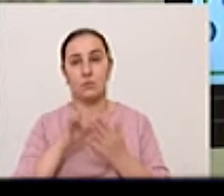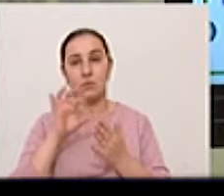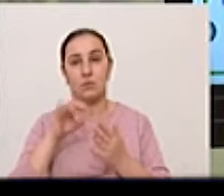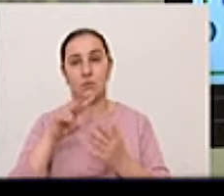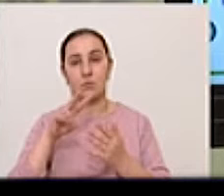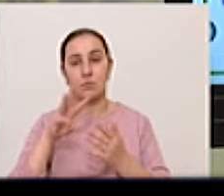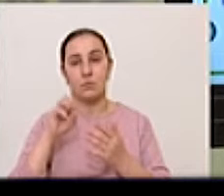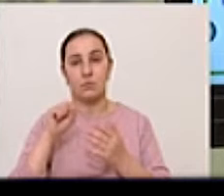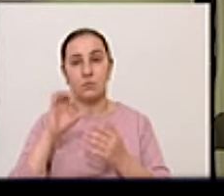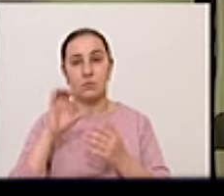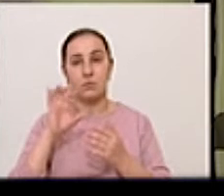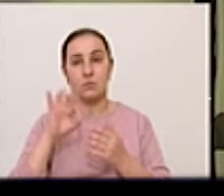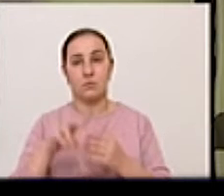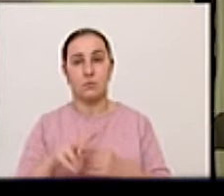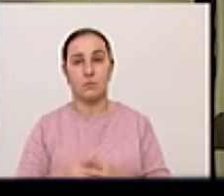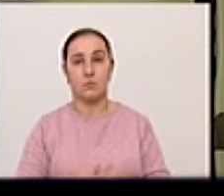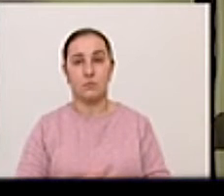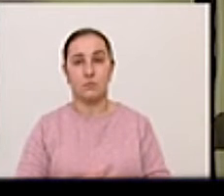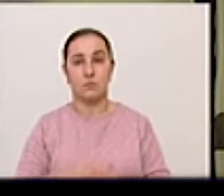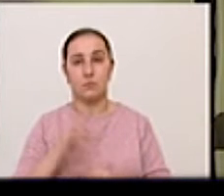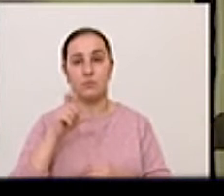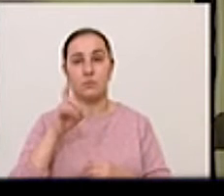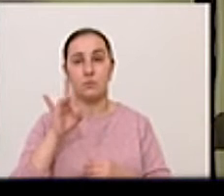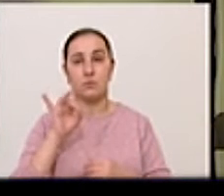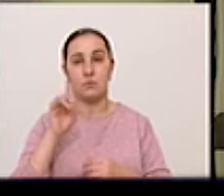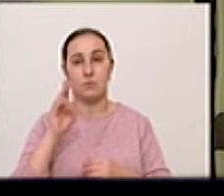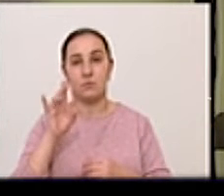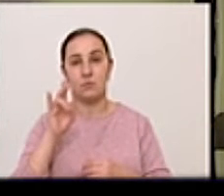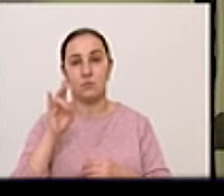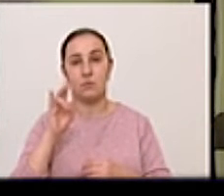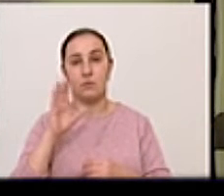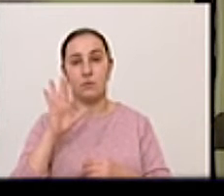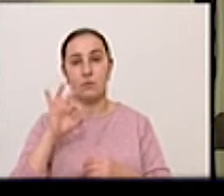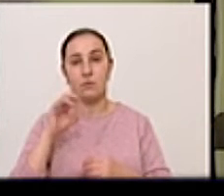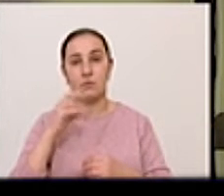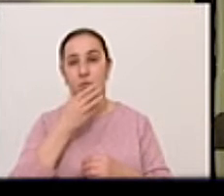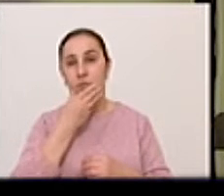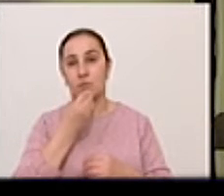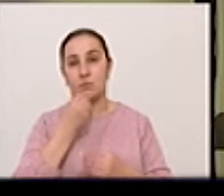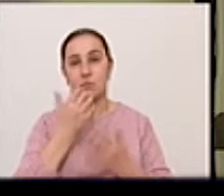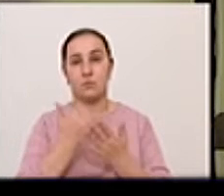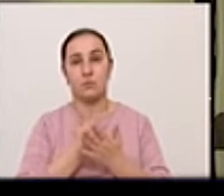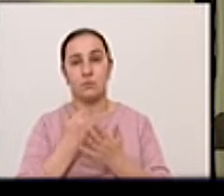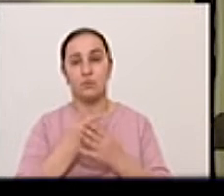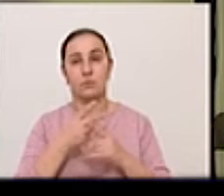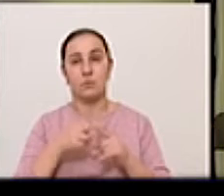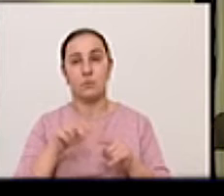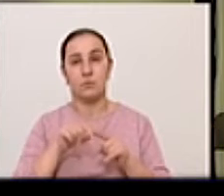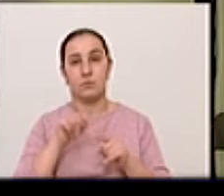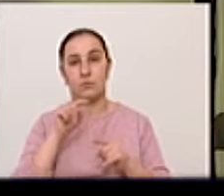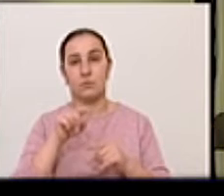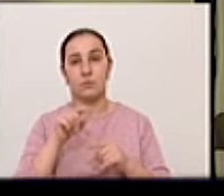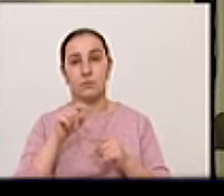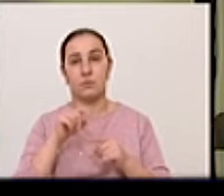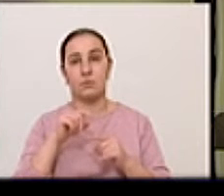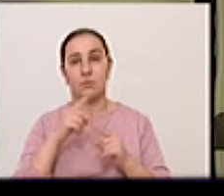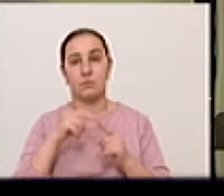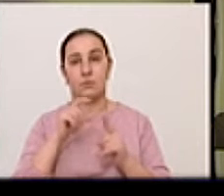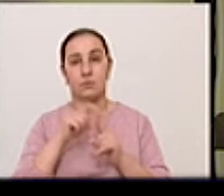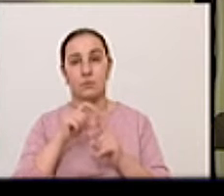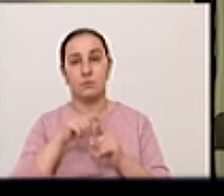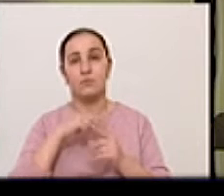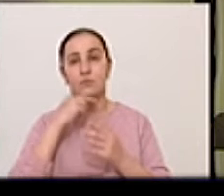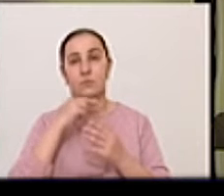olma emas ol. Erkin Vohidovning go'zal bir topilmasi. Ushbu topilmadagi